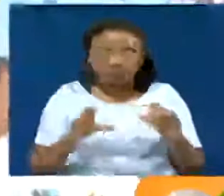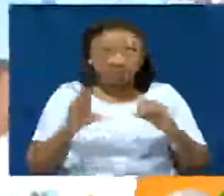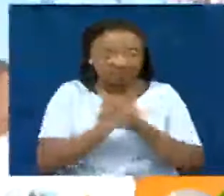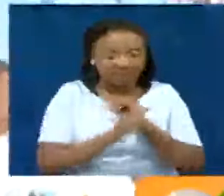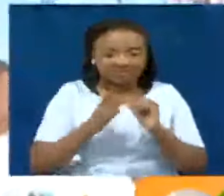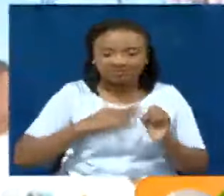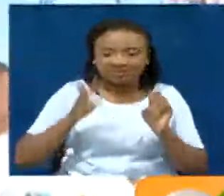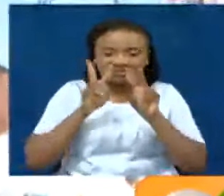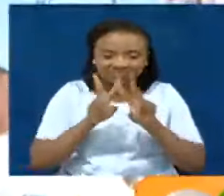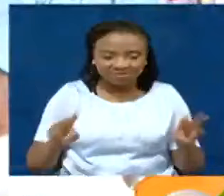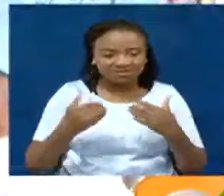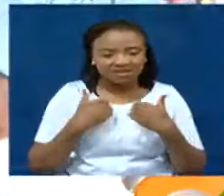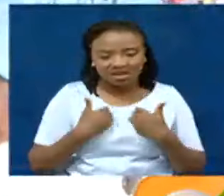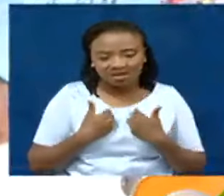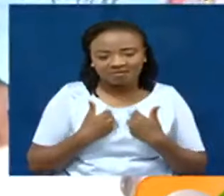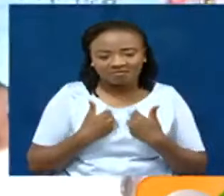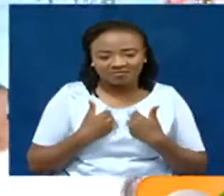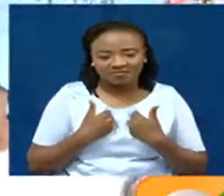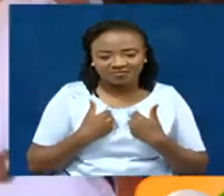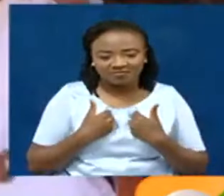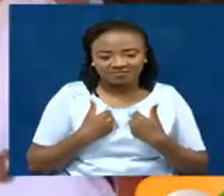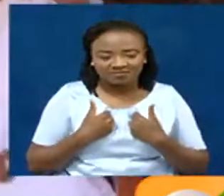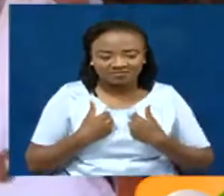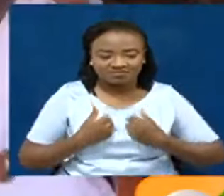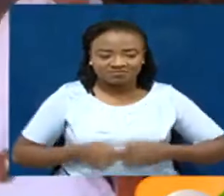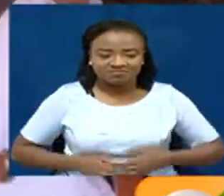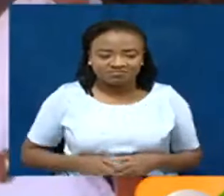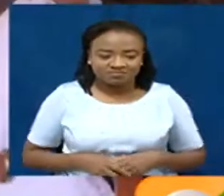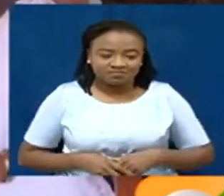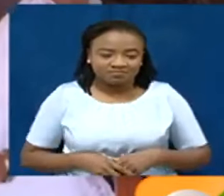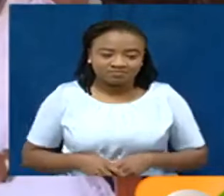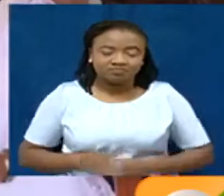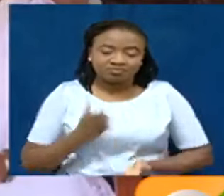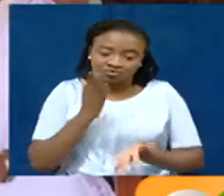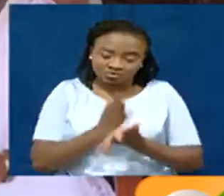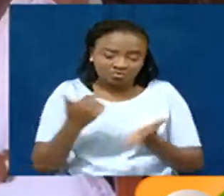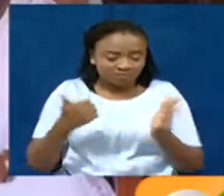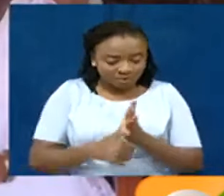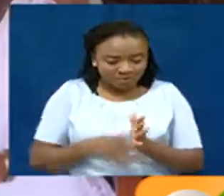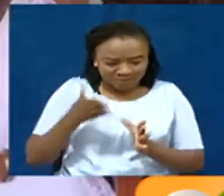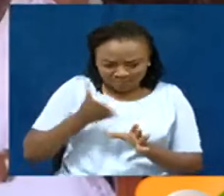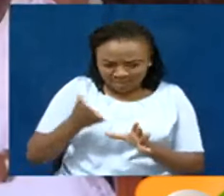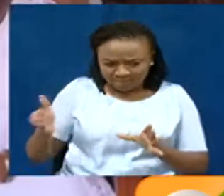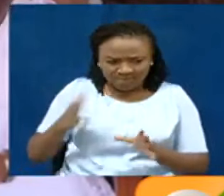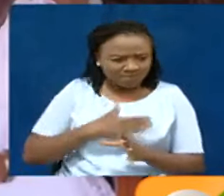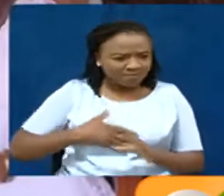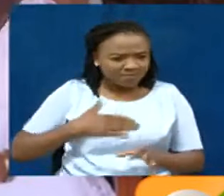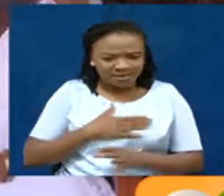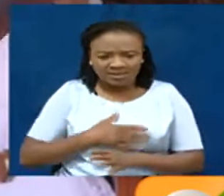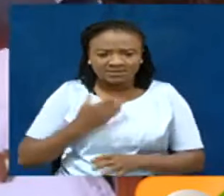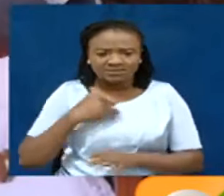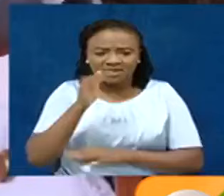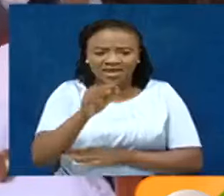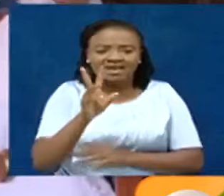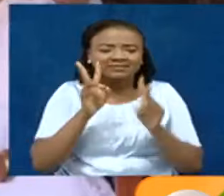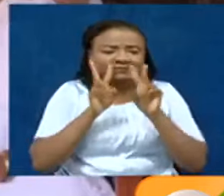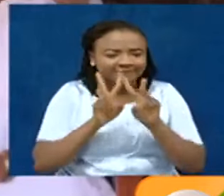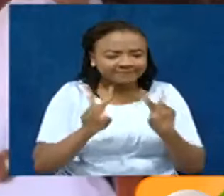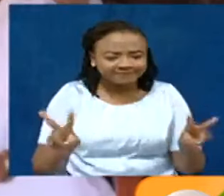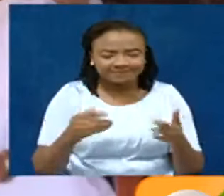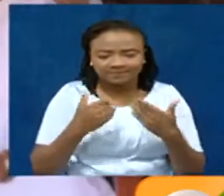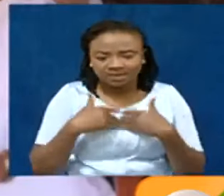huu wa kisiasa ukiendelea ndani ya Kenya Kwanza. Irrespective ya ile itatokea, nataka kuuliza amani katika hii Embu,